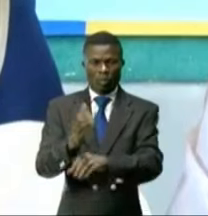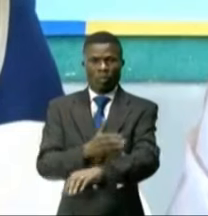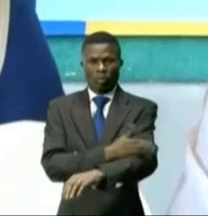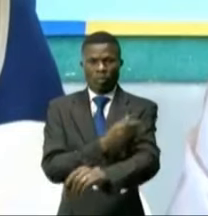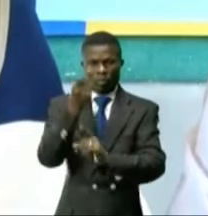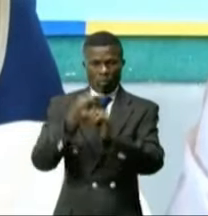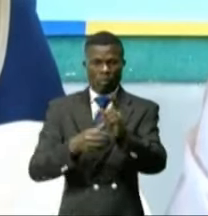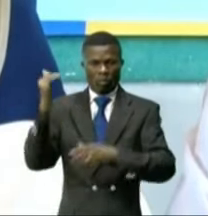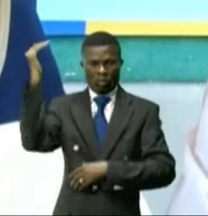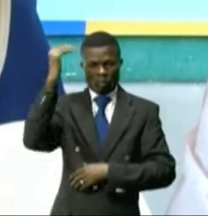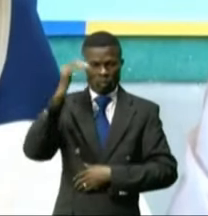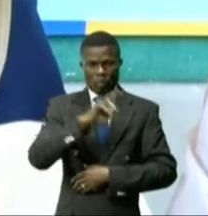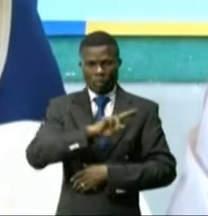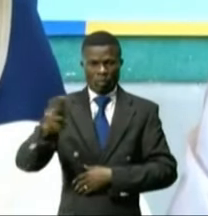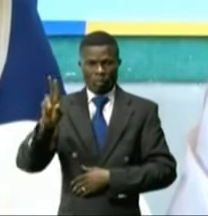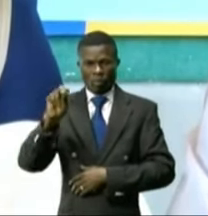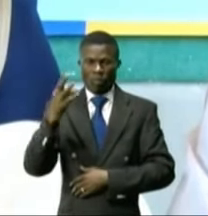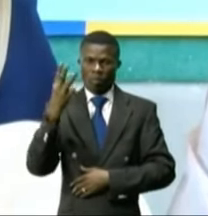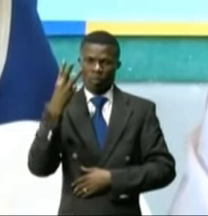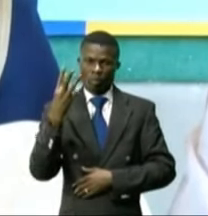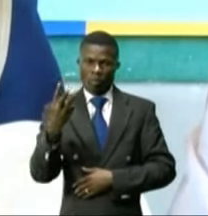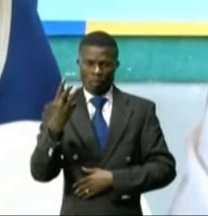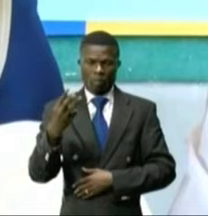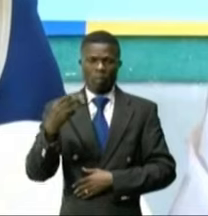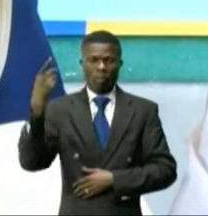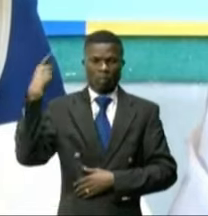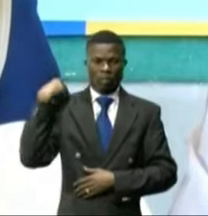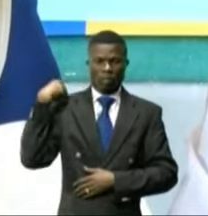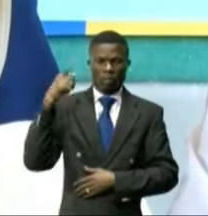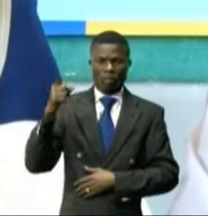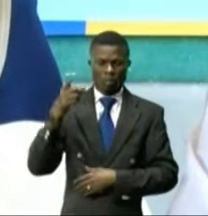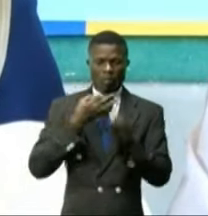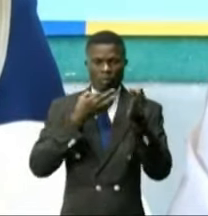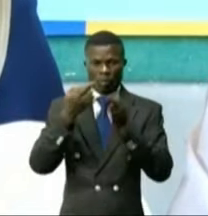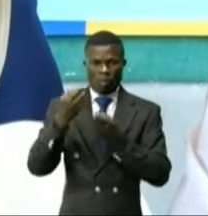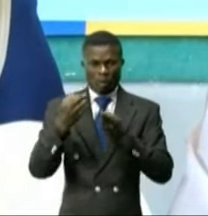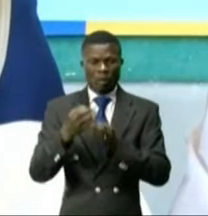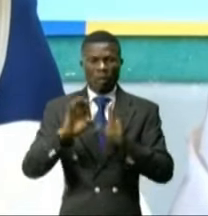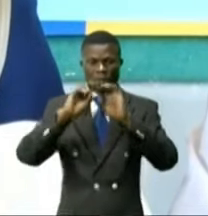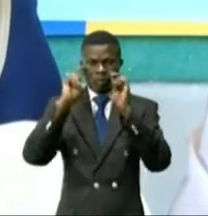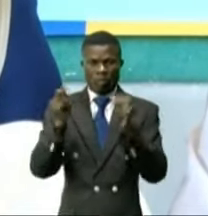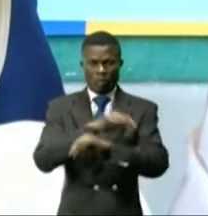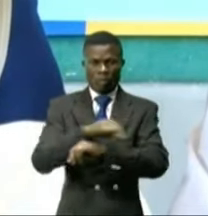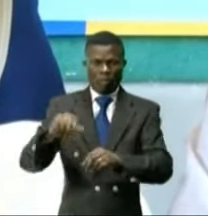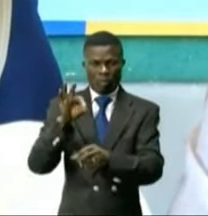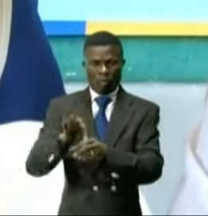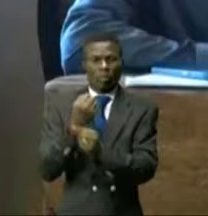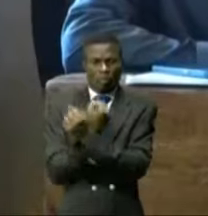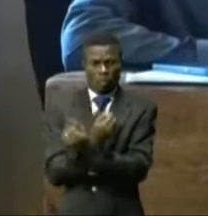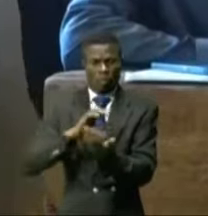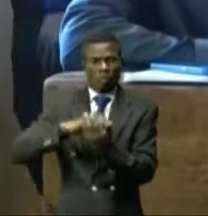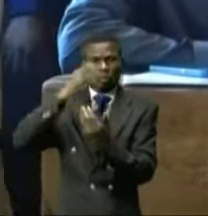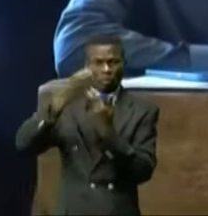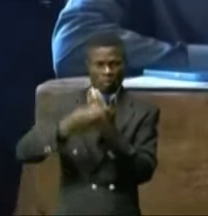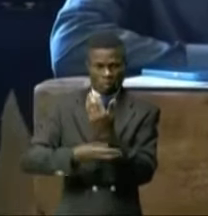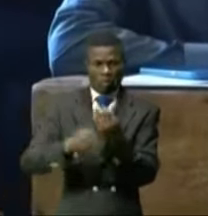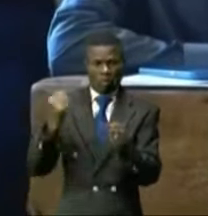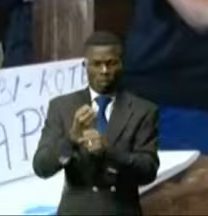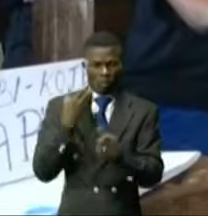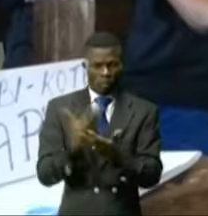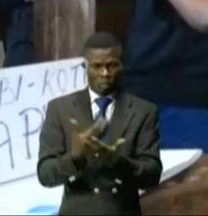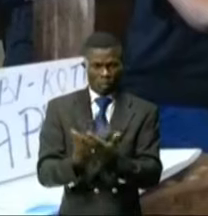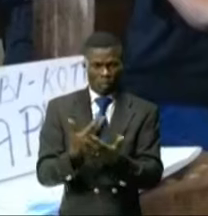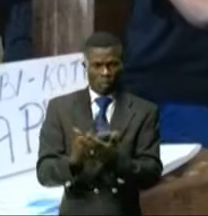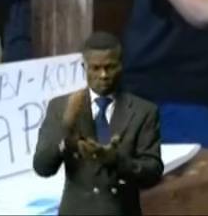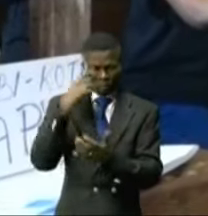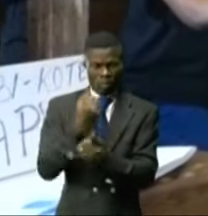décembre 2023. Dans son intervention, Paul Moïndo Moulemberi a précisé que la CENI tient en respect de son calendrier et travaille d'arrache-pied